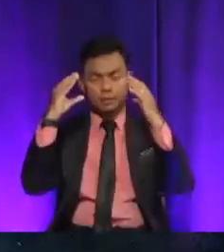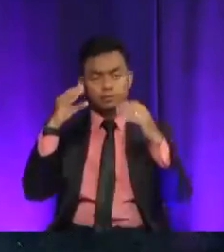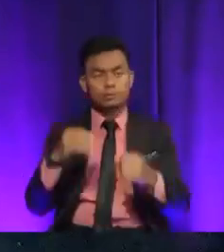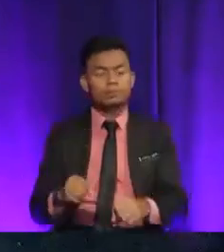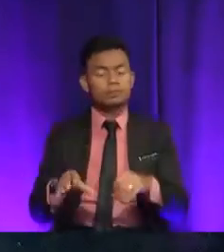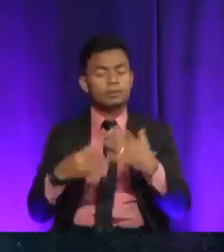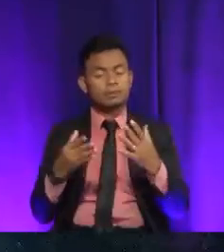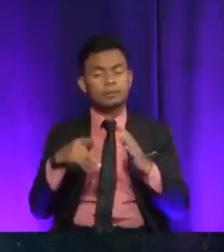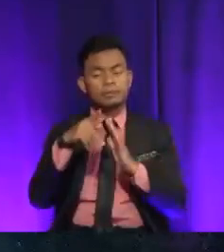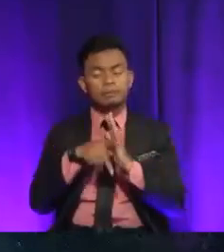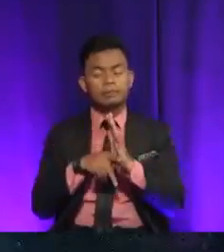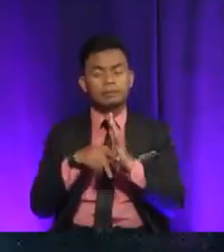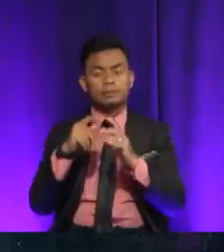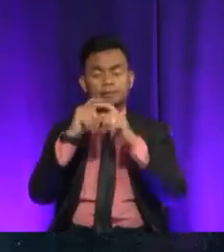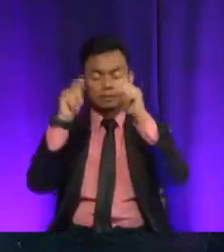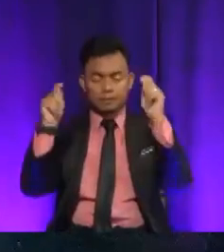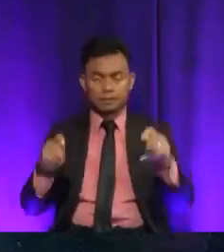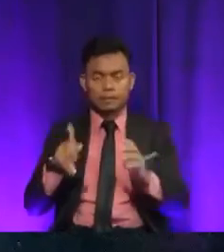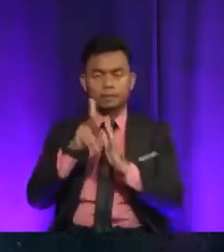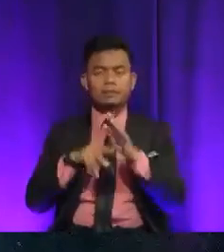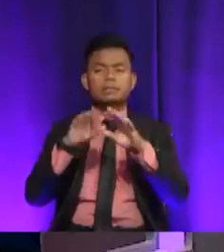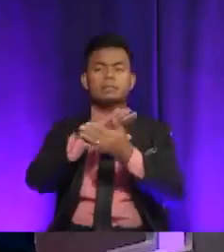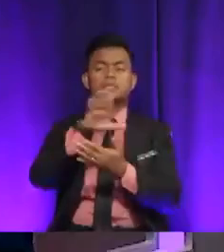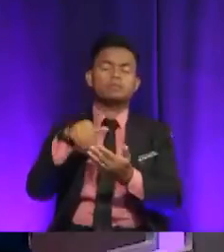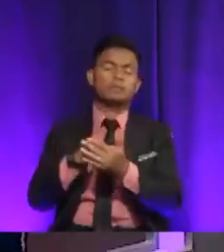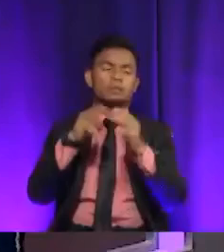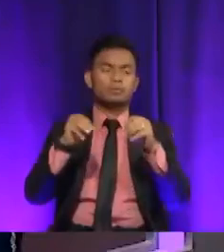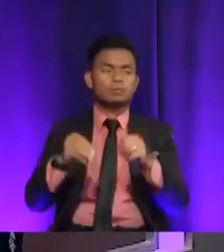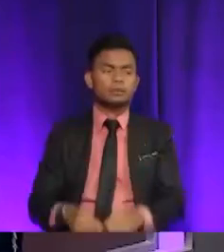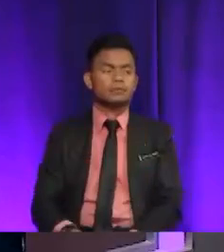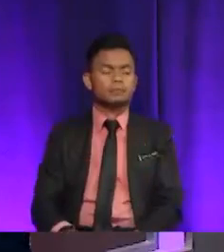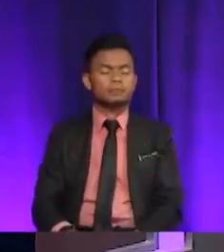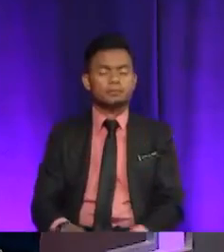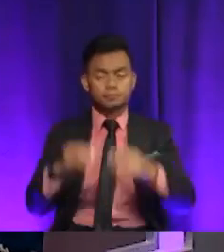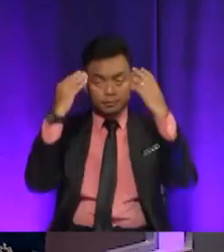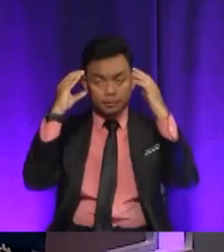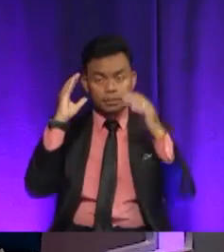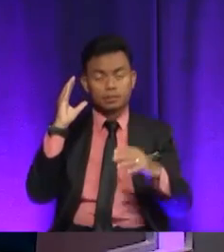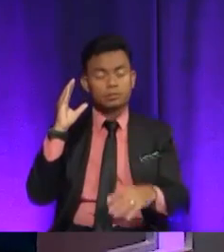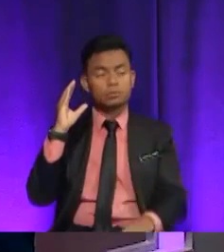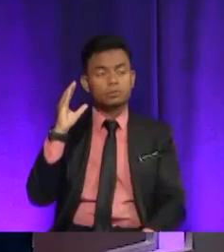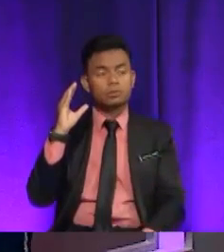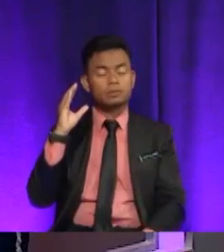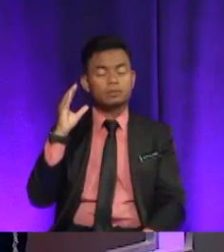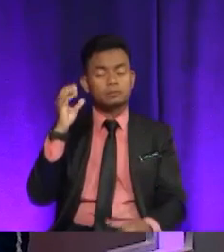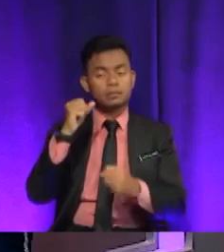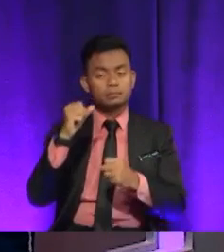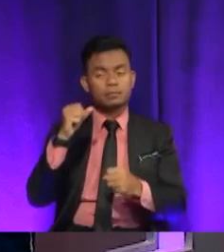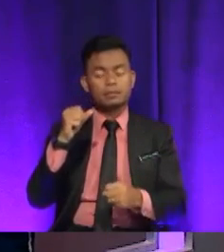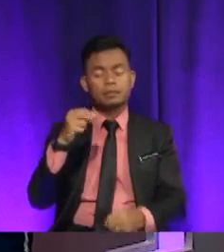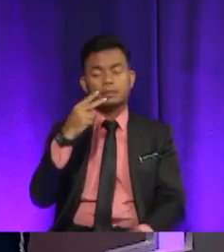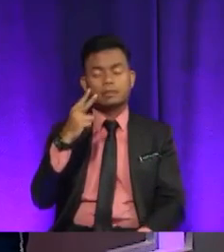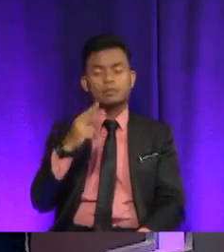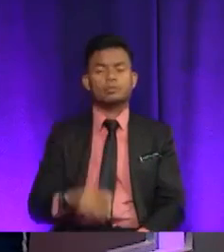keseluruhan yang murid-murid pada hari ini Ceko Oke pencaksiran dapat melihat bahwasanya murid-murid memahami apa yang telah